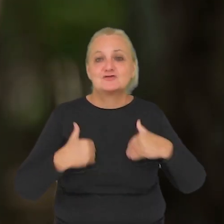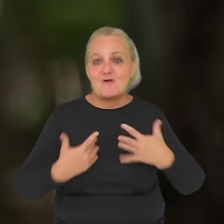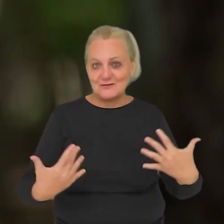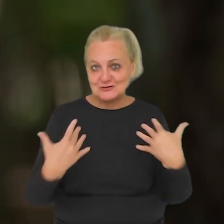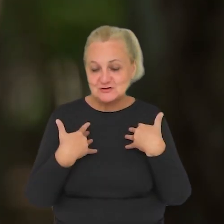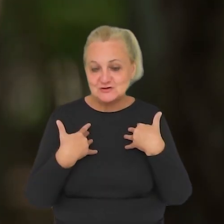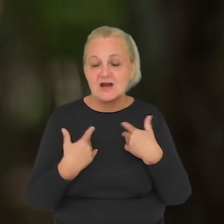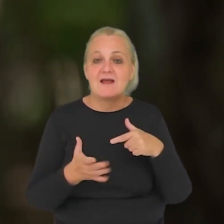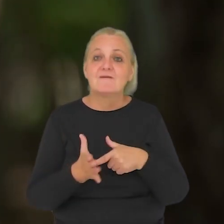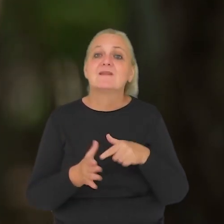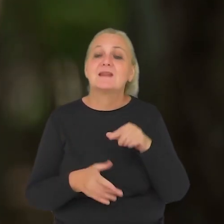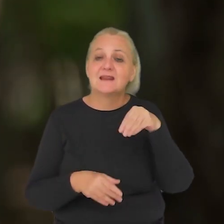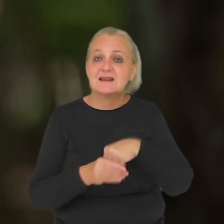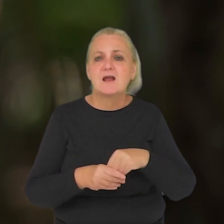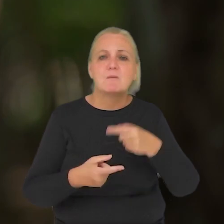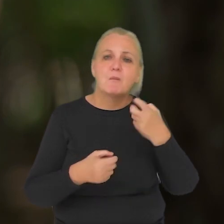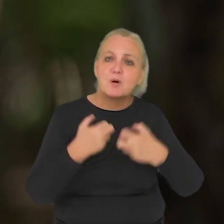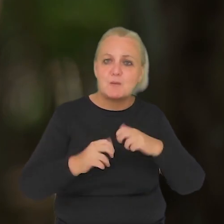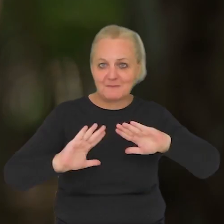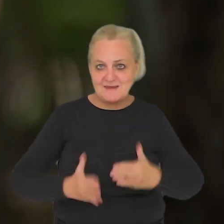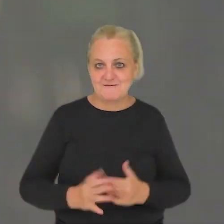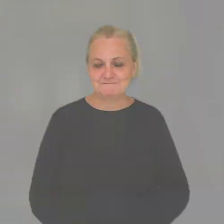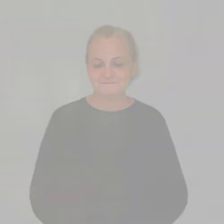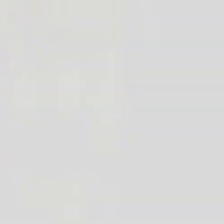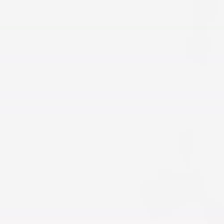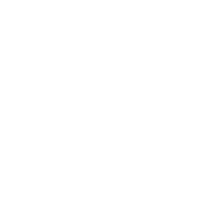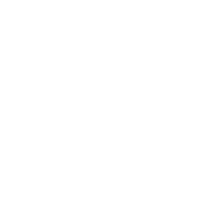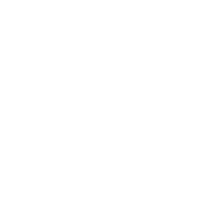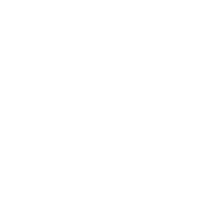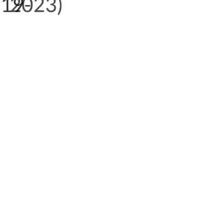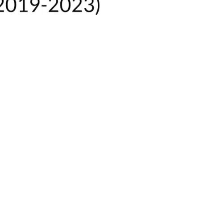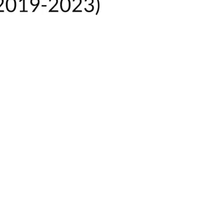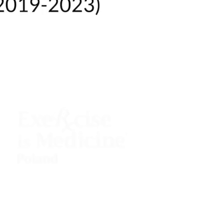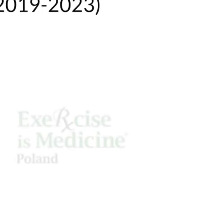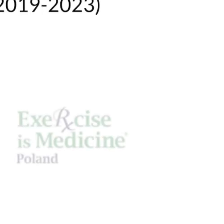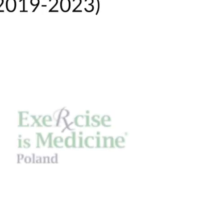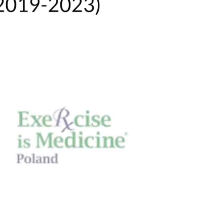na dłuższe, zdrowsze życie bez przewlekłych powikłań.